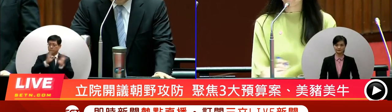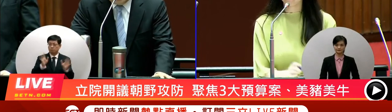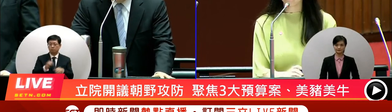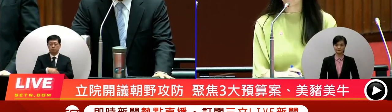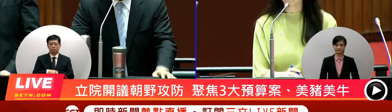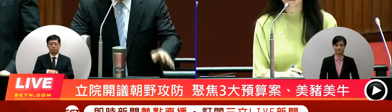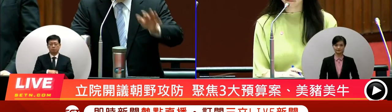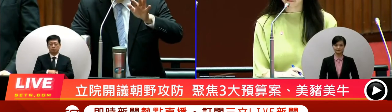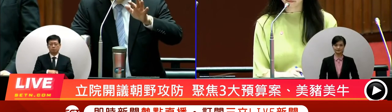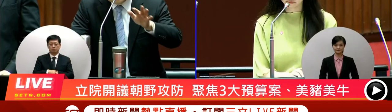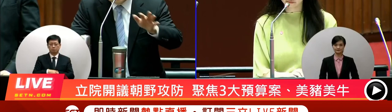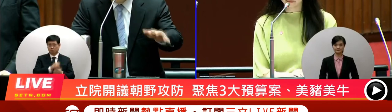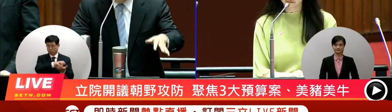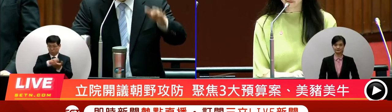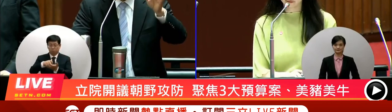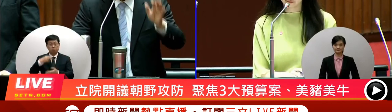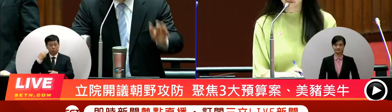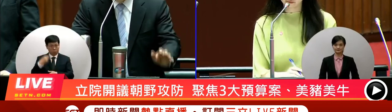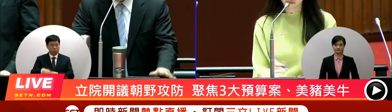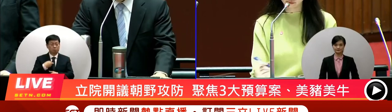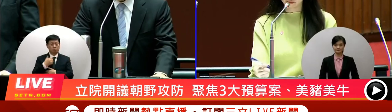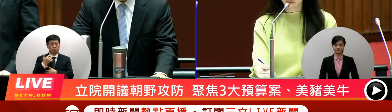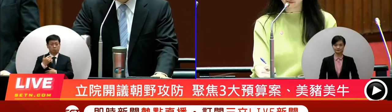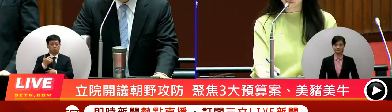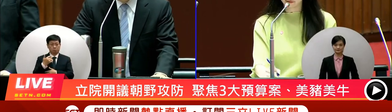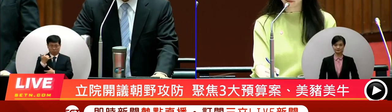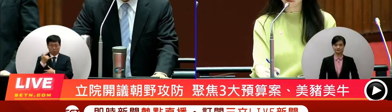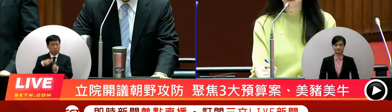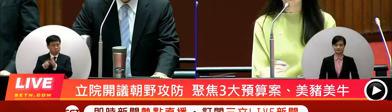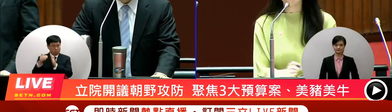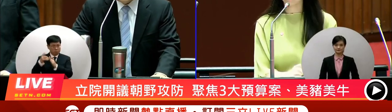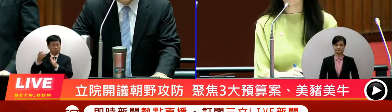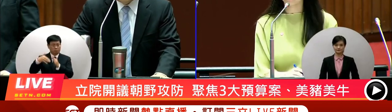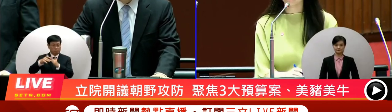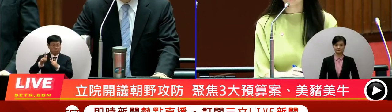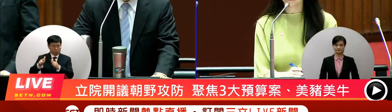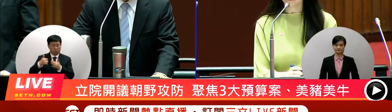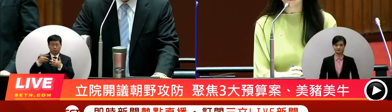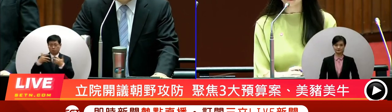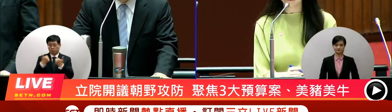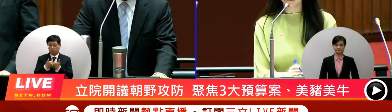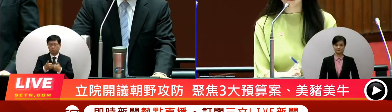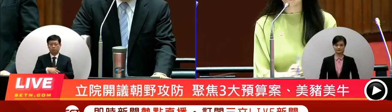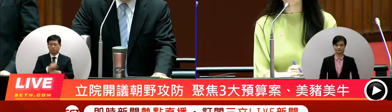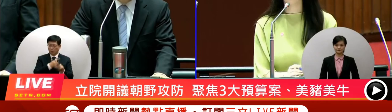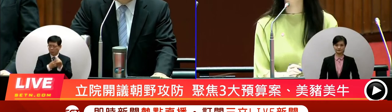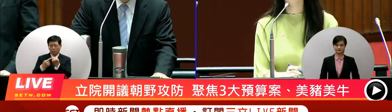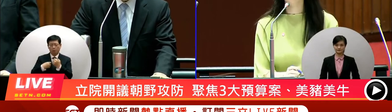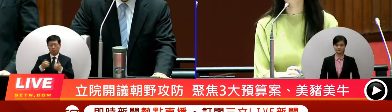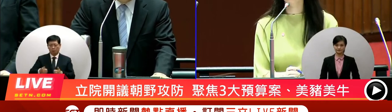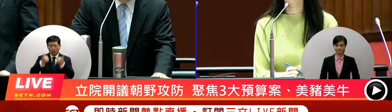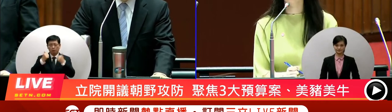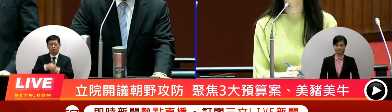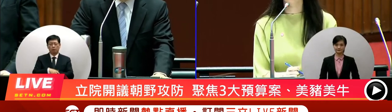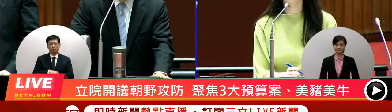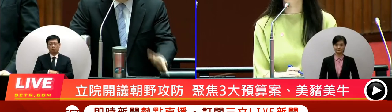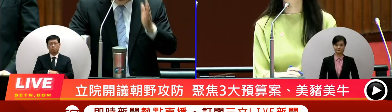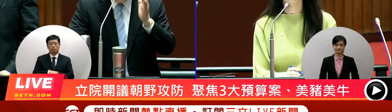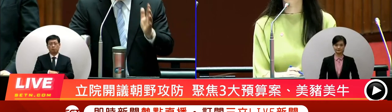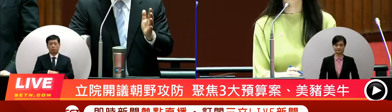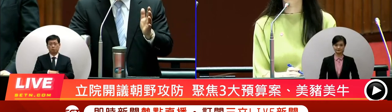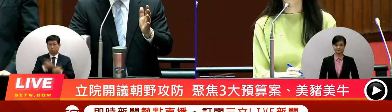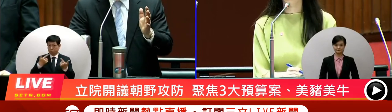公告，都还经过相关专家学者的咨议会等等的讨论，所以我们